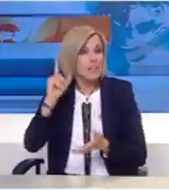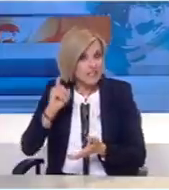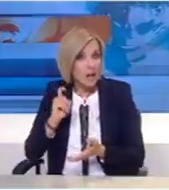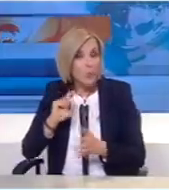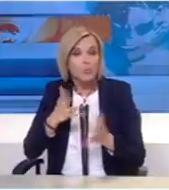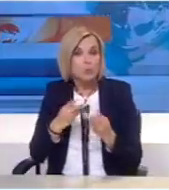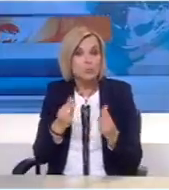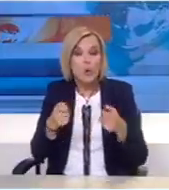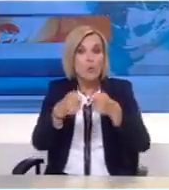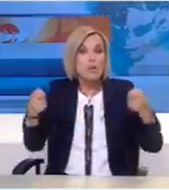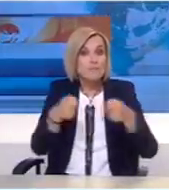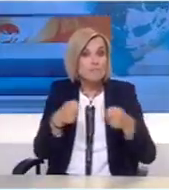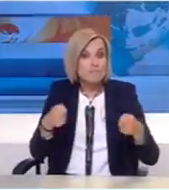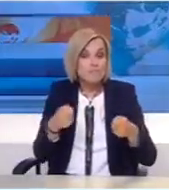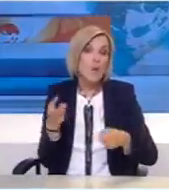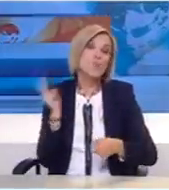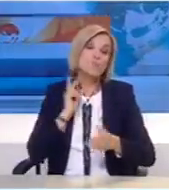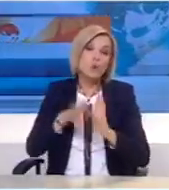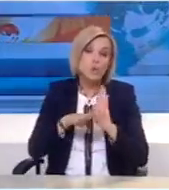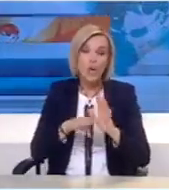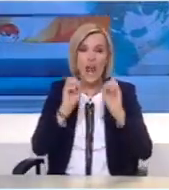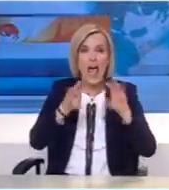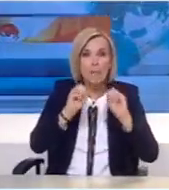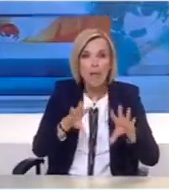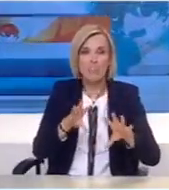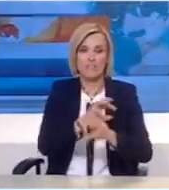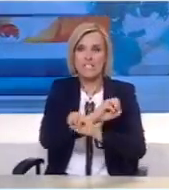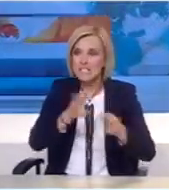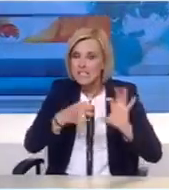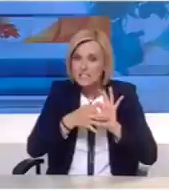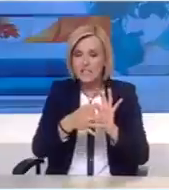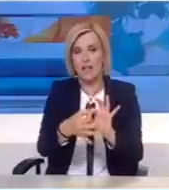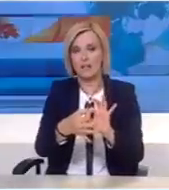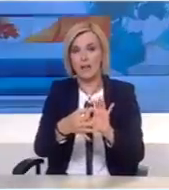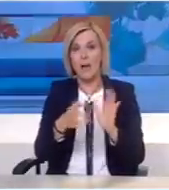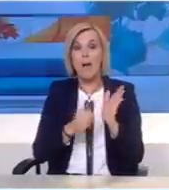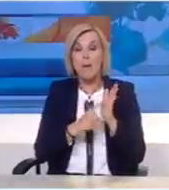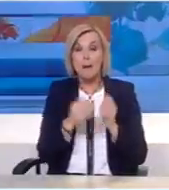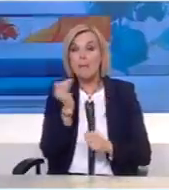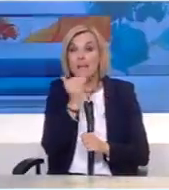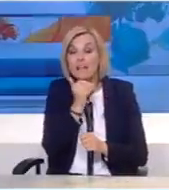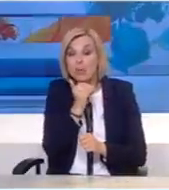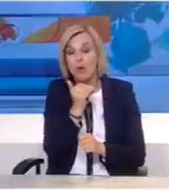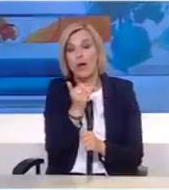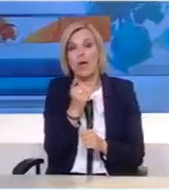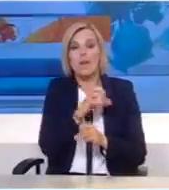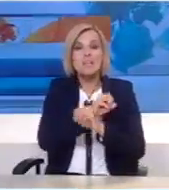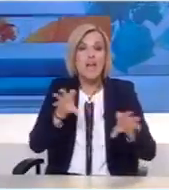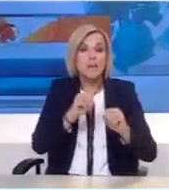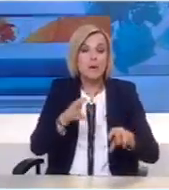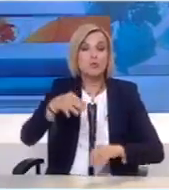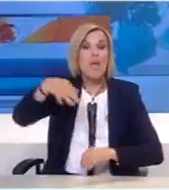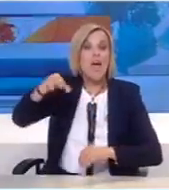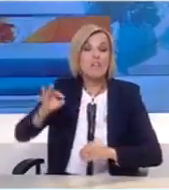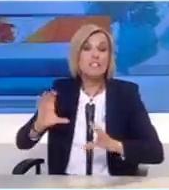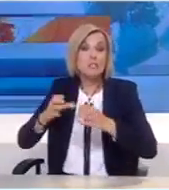ακόμα περισσότερο. Πρέπει να θυμηθούμε τα πρωτόκολλα υγιεινής και σε αυτούς τους χώρους. Πρέπει να αναγνωρίσουμε έγκαιρα μια περίπτωση. Οι ευπαθείς ομάδες είναι αυτές που